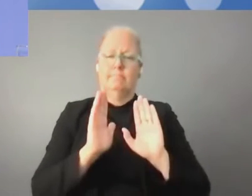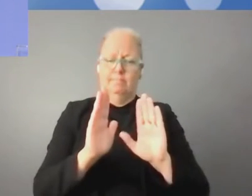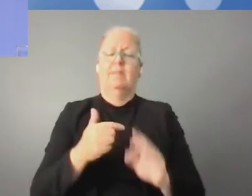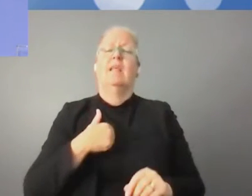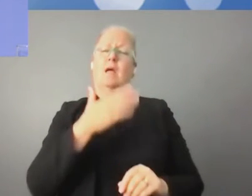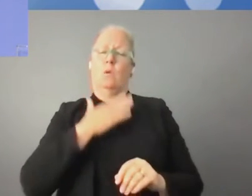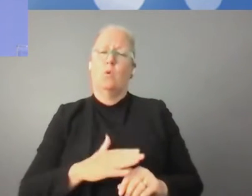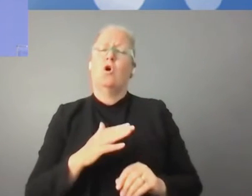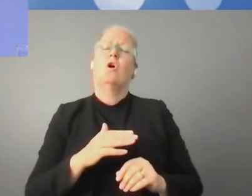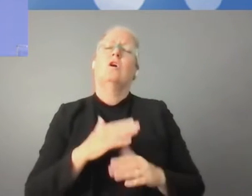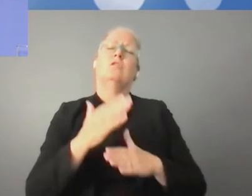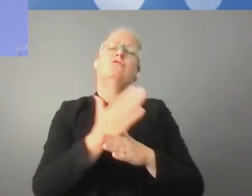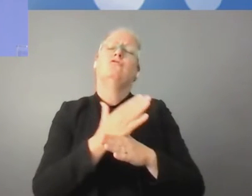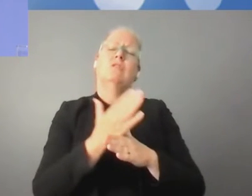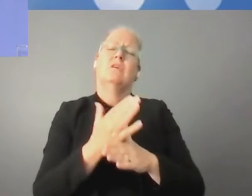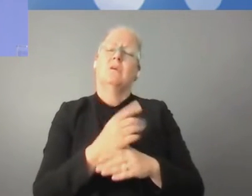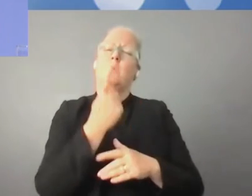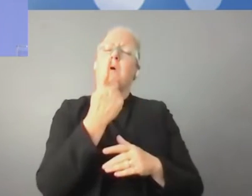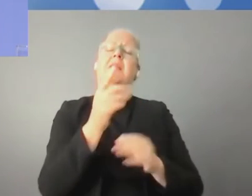мыслью. 50 лет тому назад